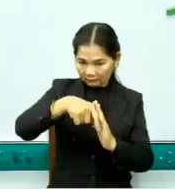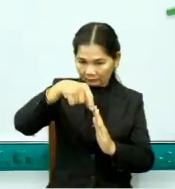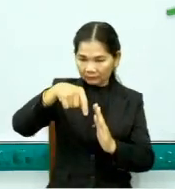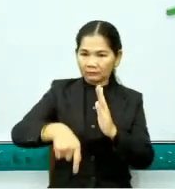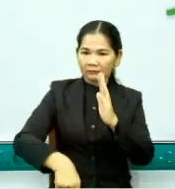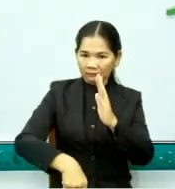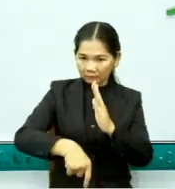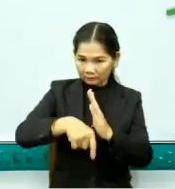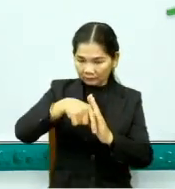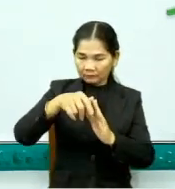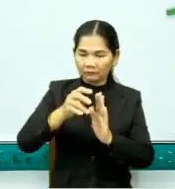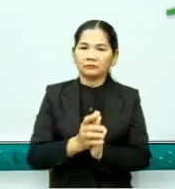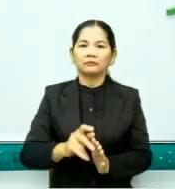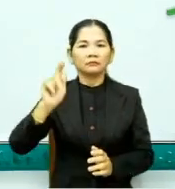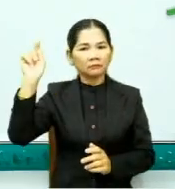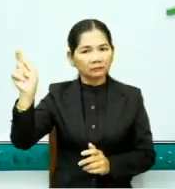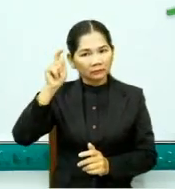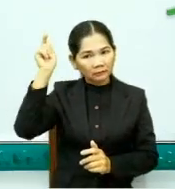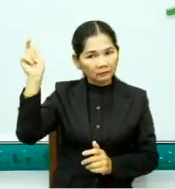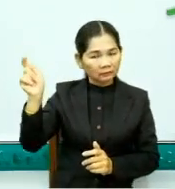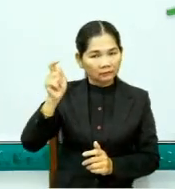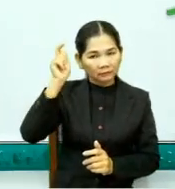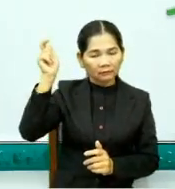Cá pra rộp.